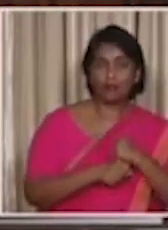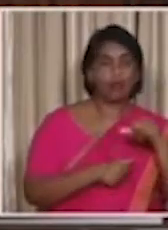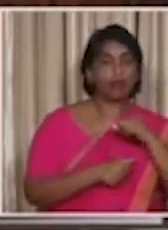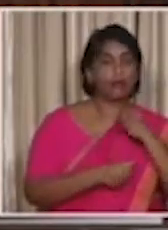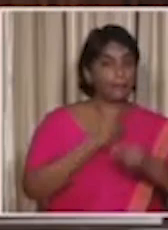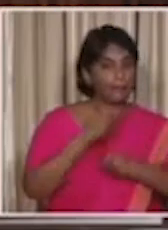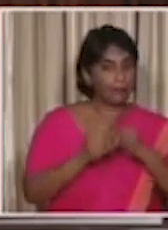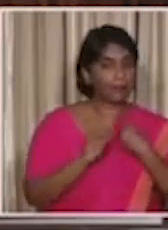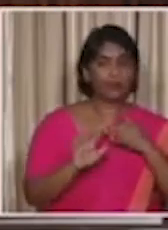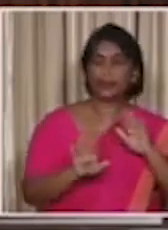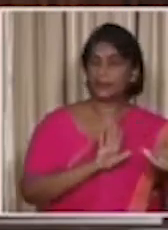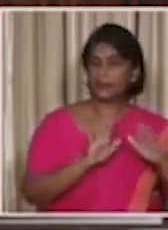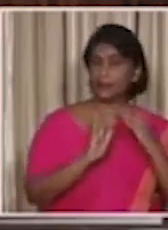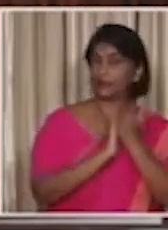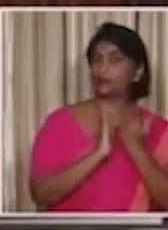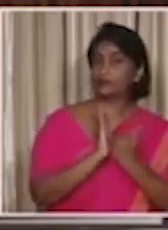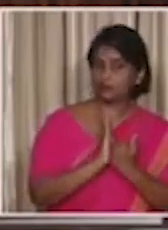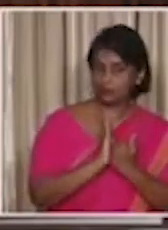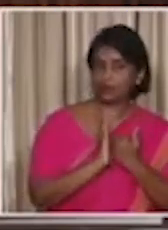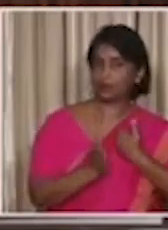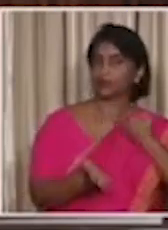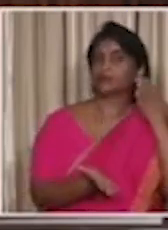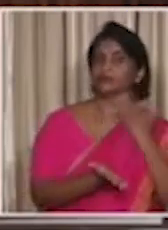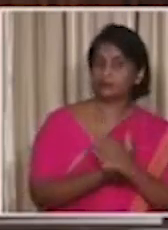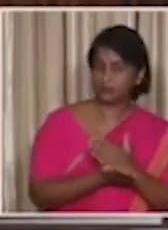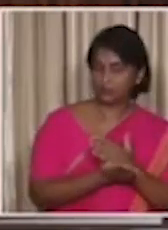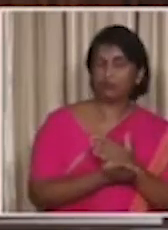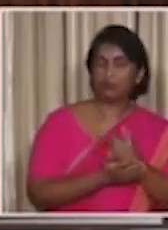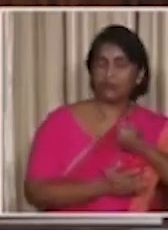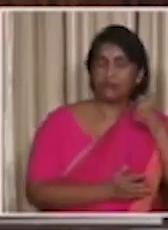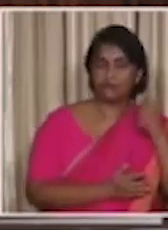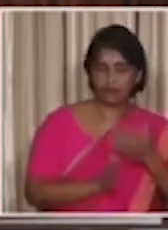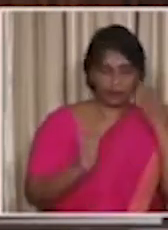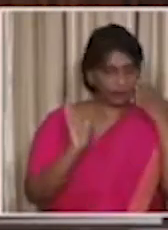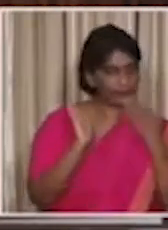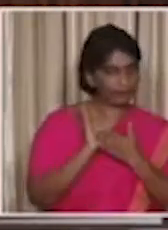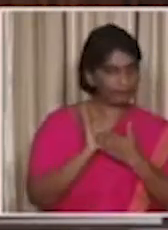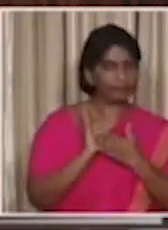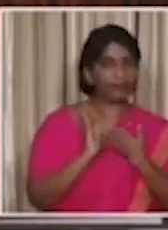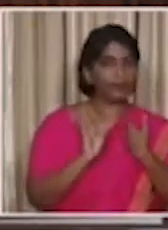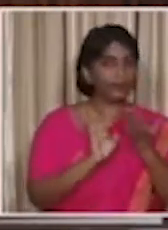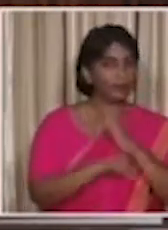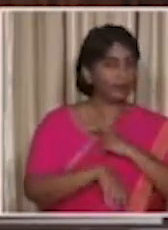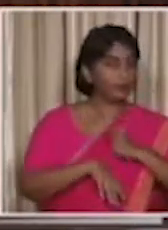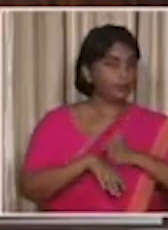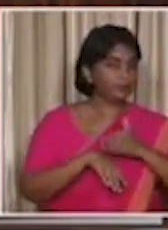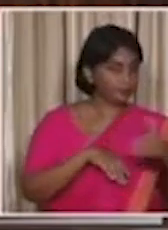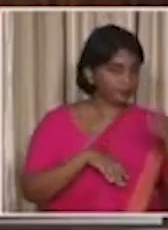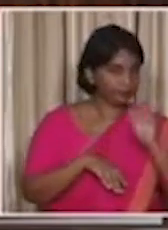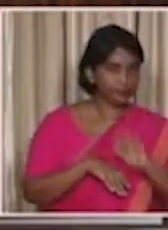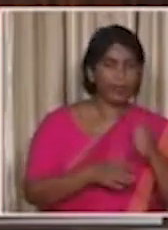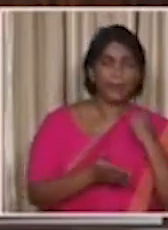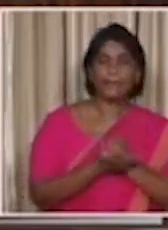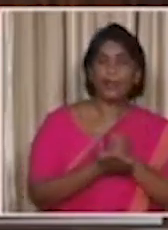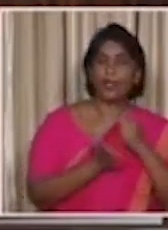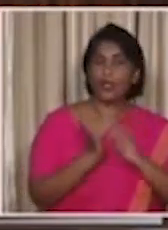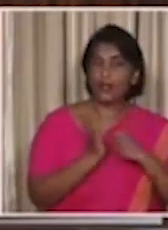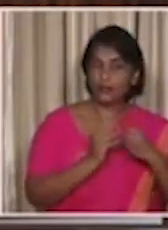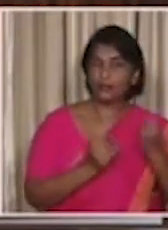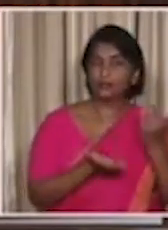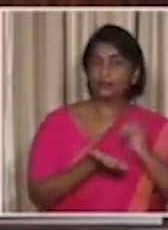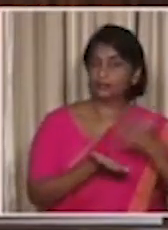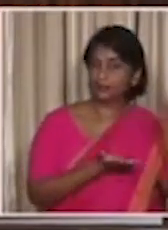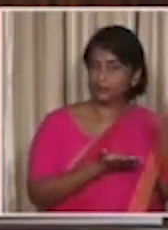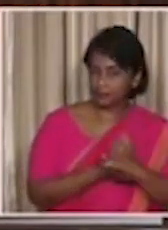ආයෝජනය මෙහෙවීමේ පිළිවෙත නවතා දැමීම අත්‍යවශ්‍ය කාරණයක්. පසුගිය කාලයේ බැංකු ණය අයකර